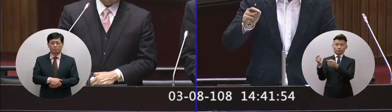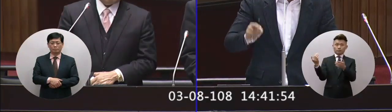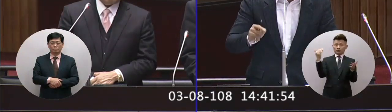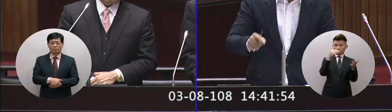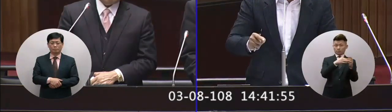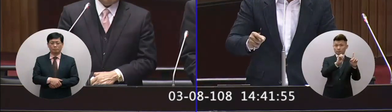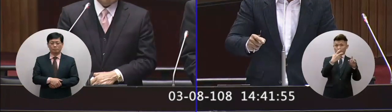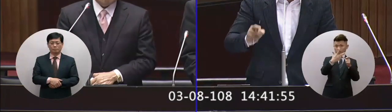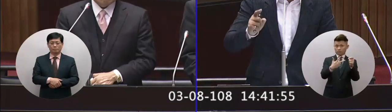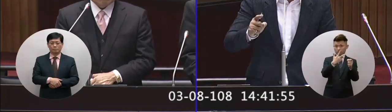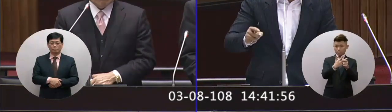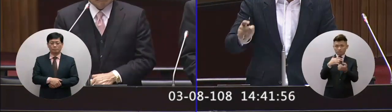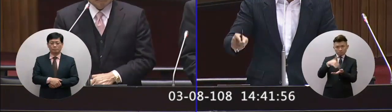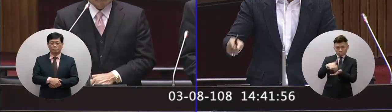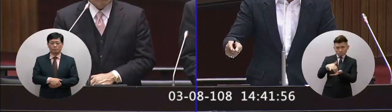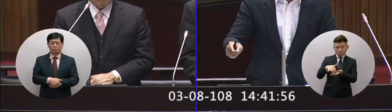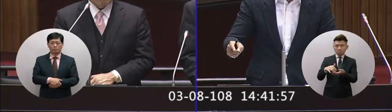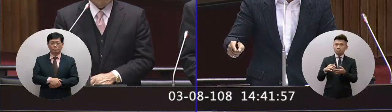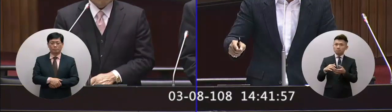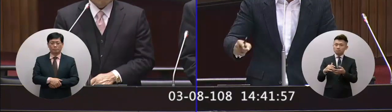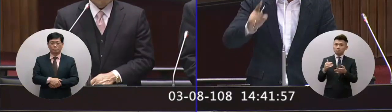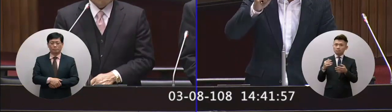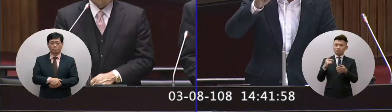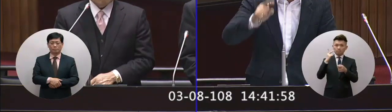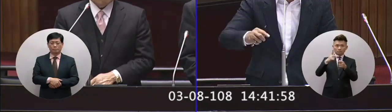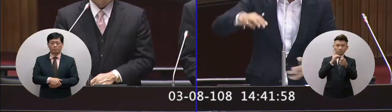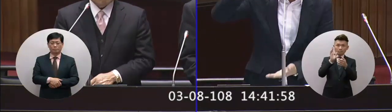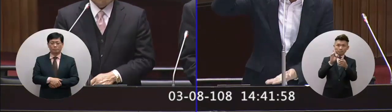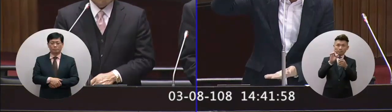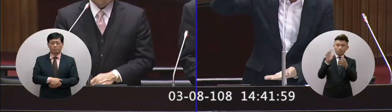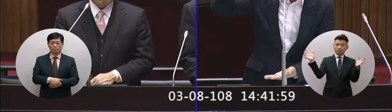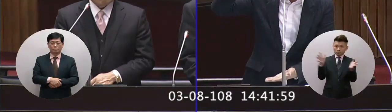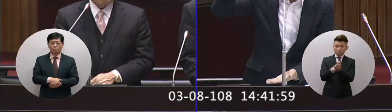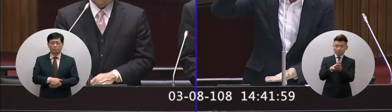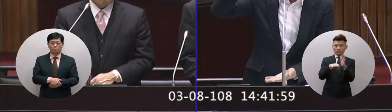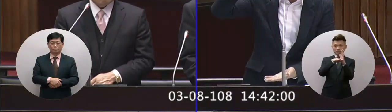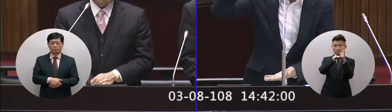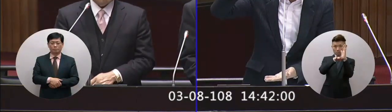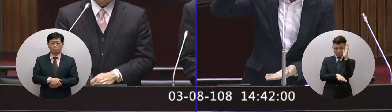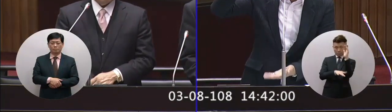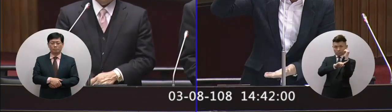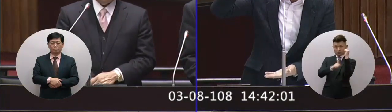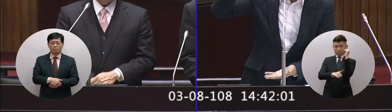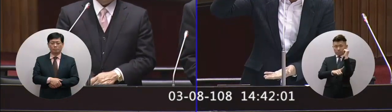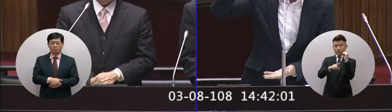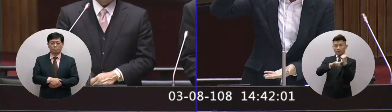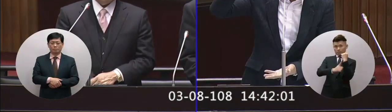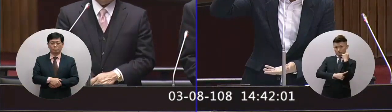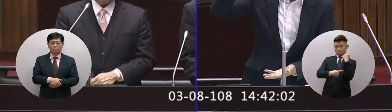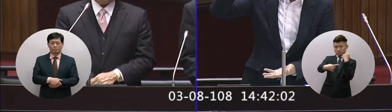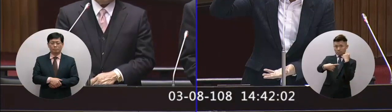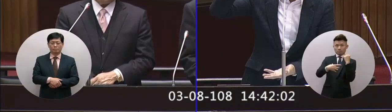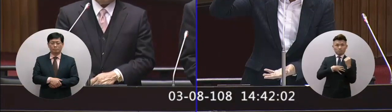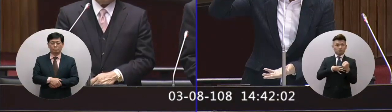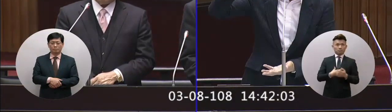公斤如果理解起來將近有可能到100公斤已經100公斤會輸的管道這種的你說